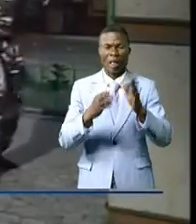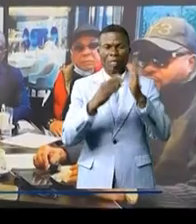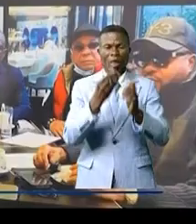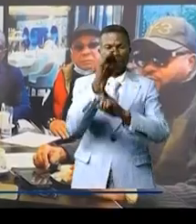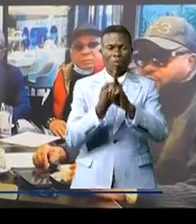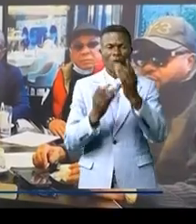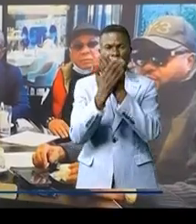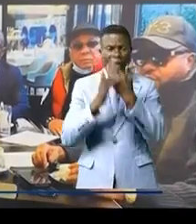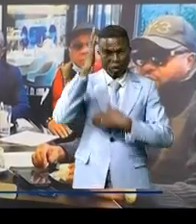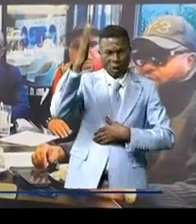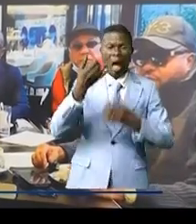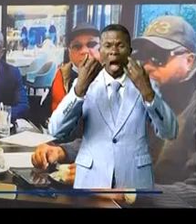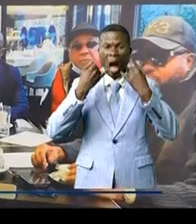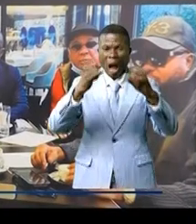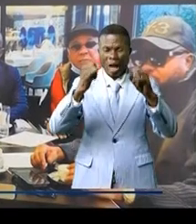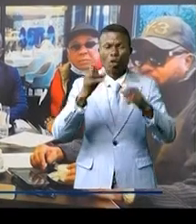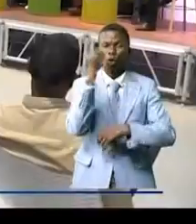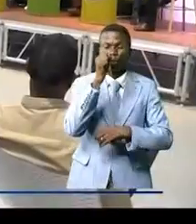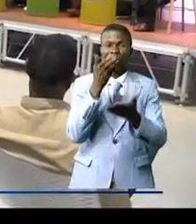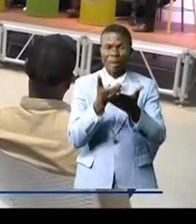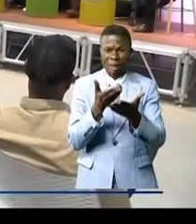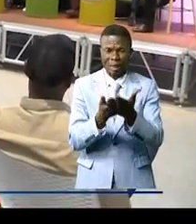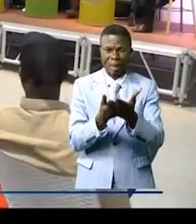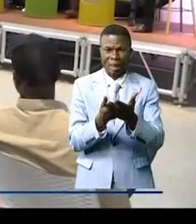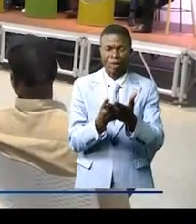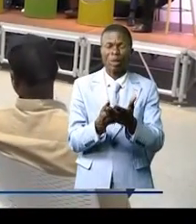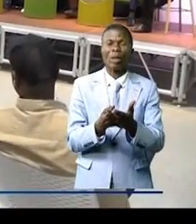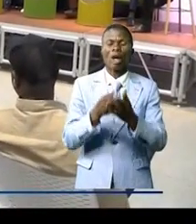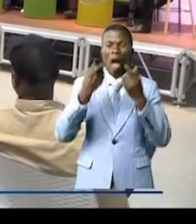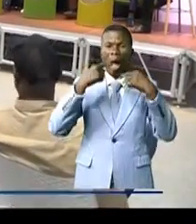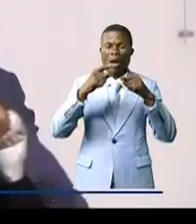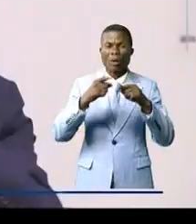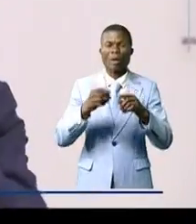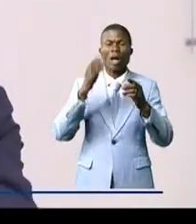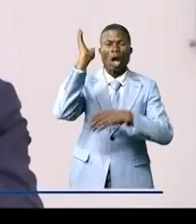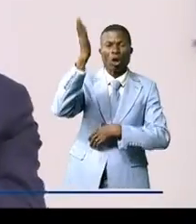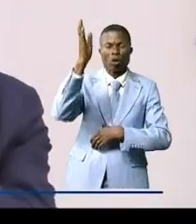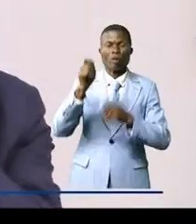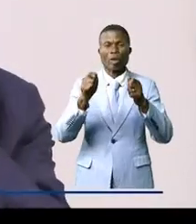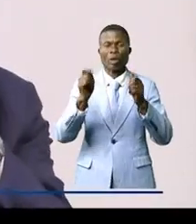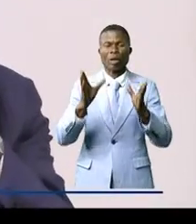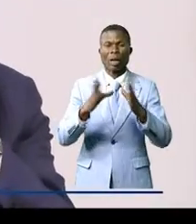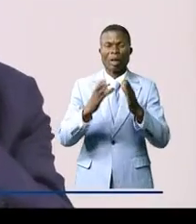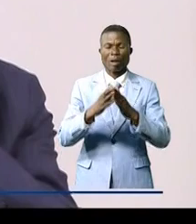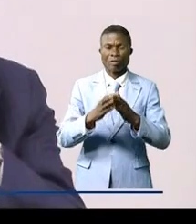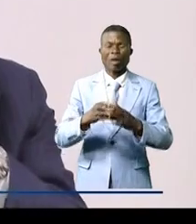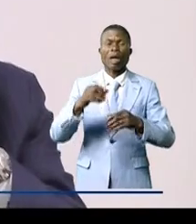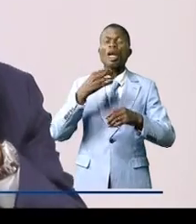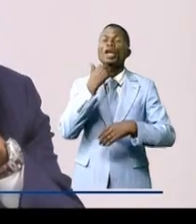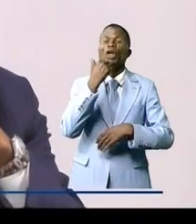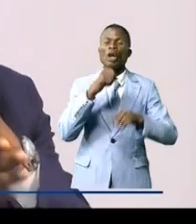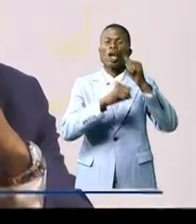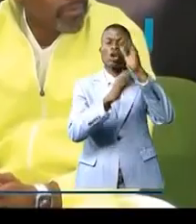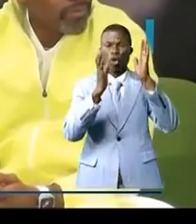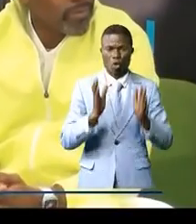prochain. L'annonce officielle de ces différentes prestations a été faite au cours de cette conférence de presse par les producteurs congolais